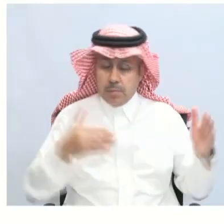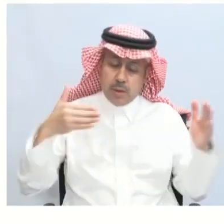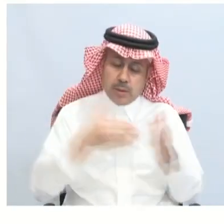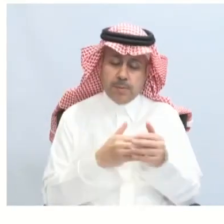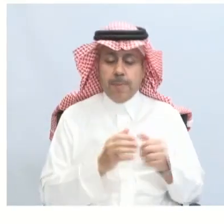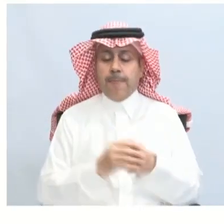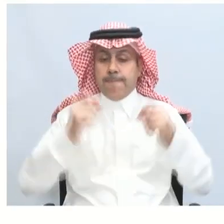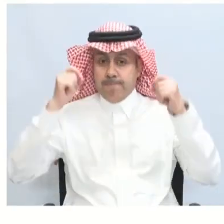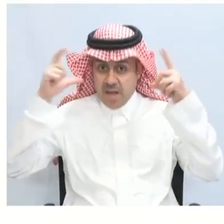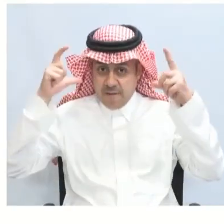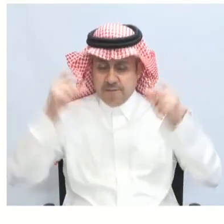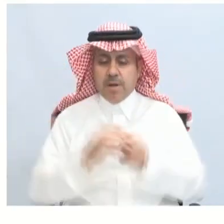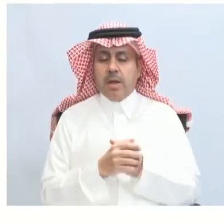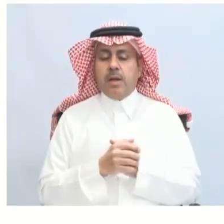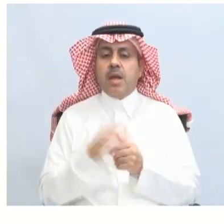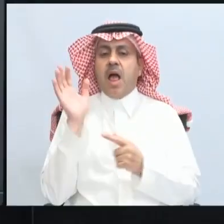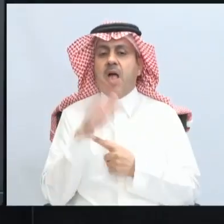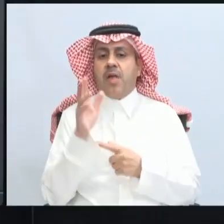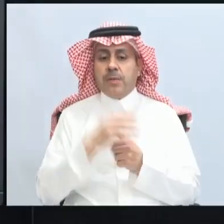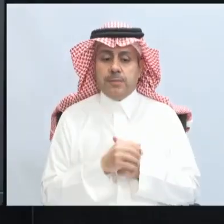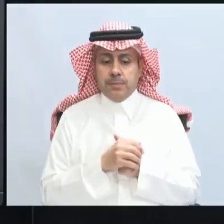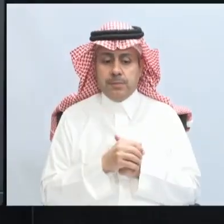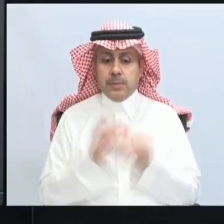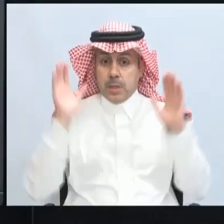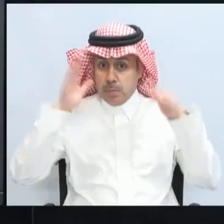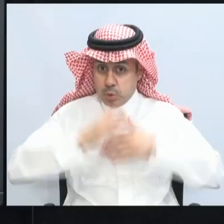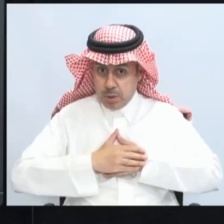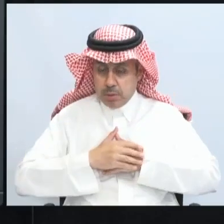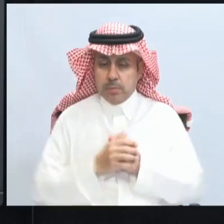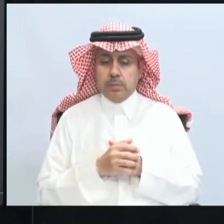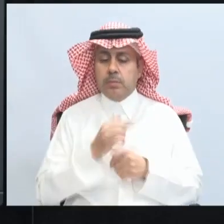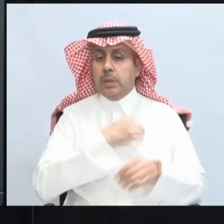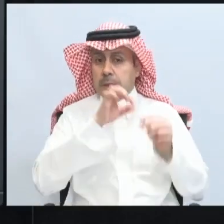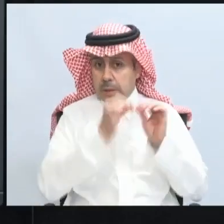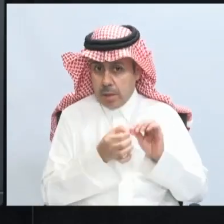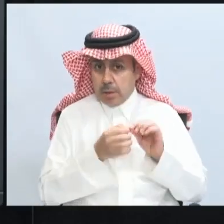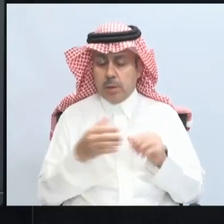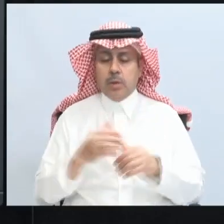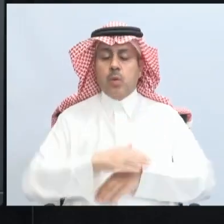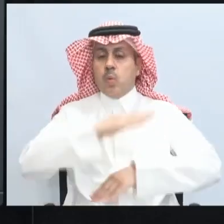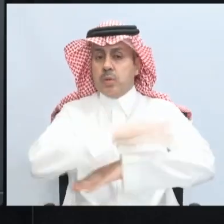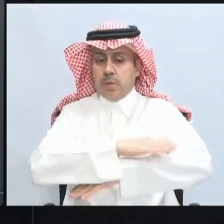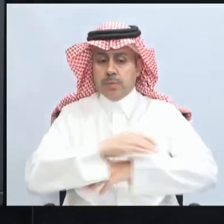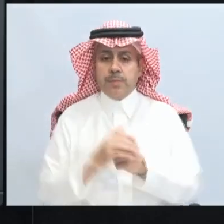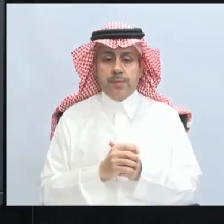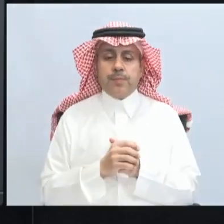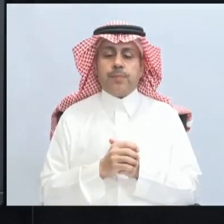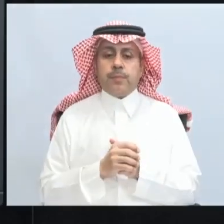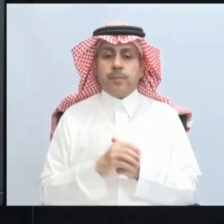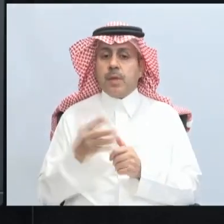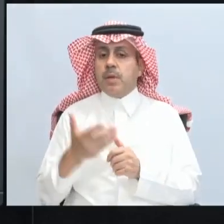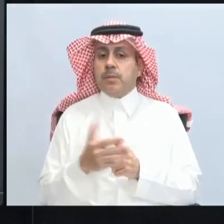على ما هي هذه الاثار للمصلي سواء كانت اعتقاد قاديه او سلوكيه ايضا ما هي الاداب اداب